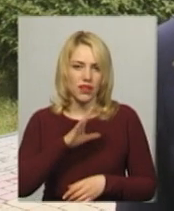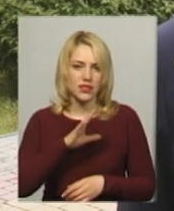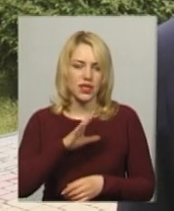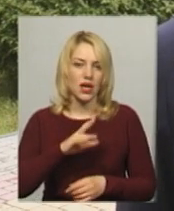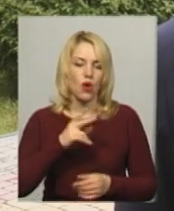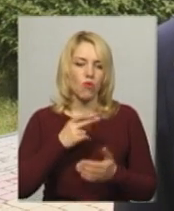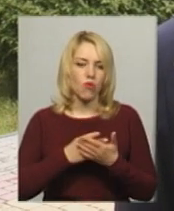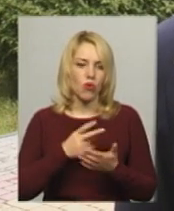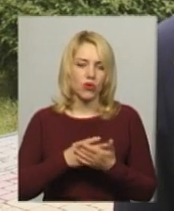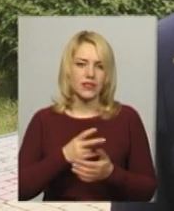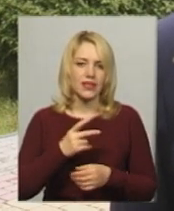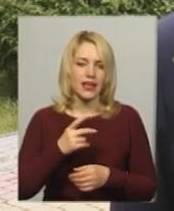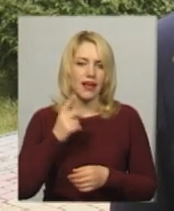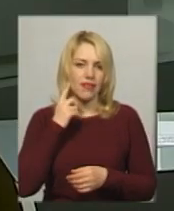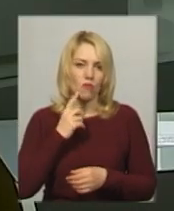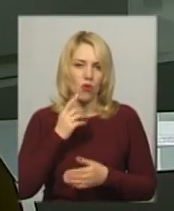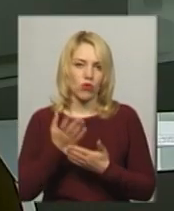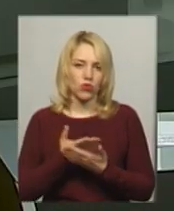відбувався показ німого кіно.